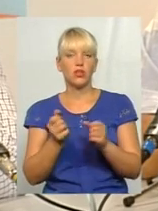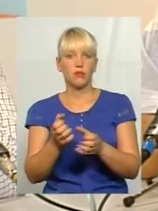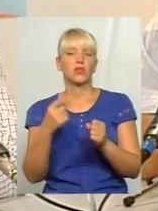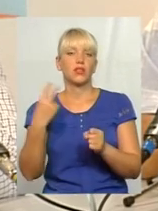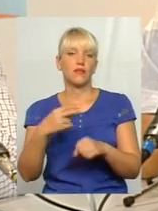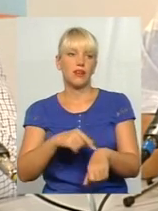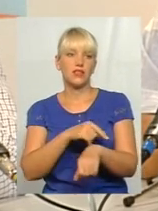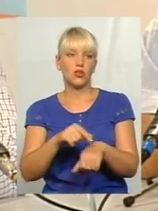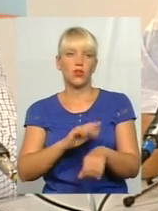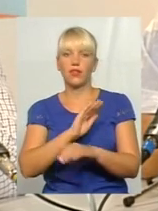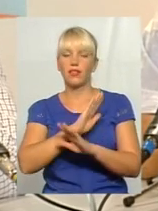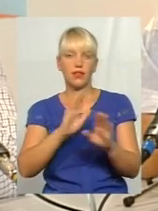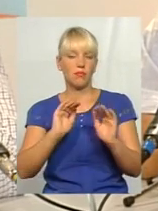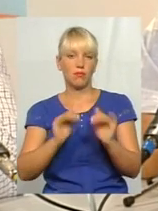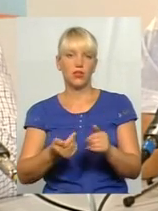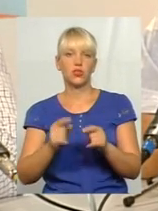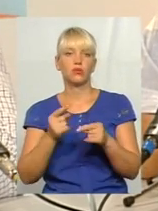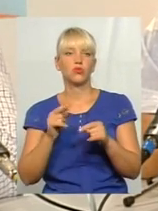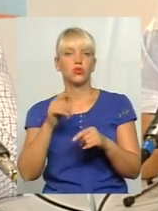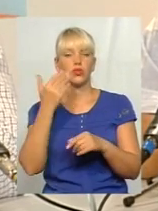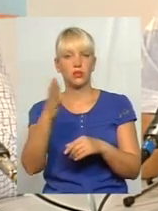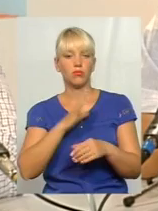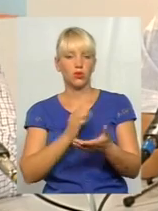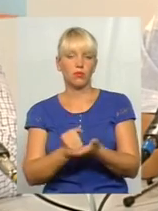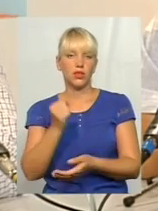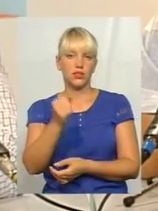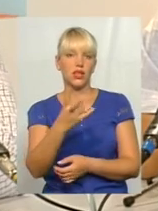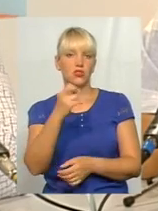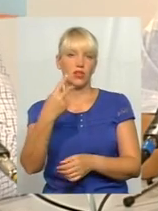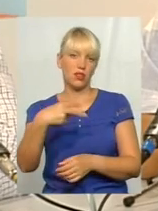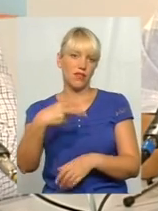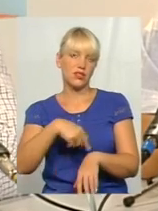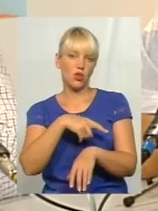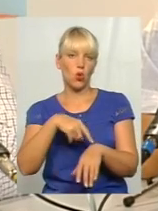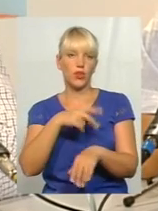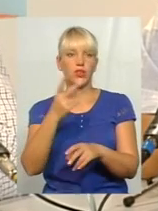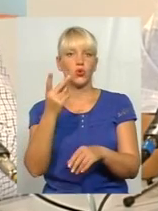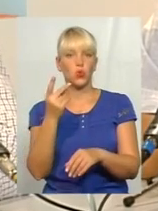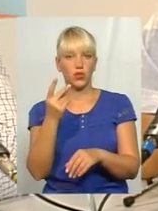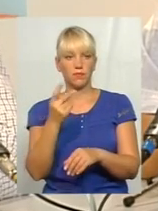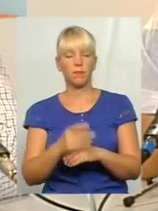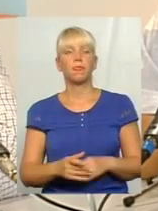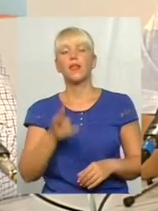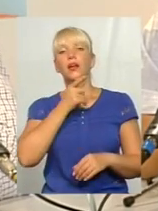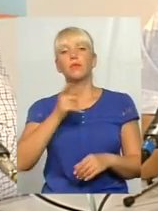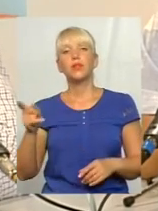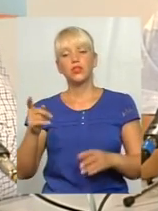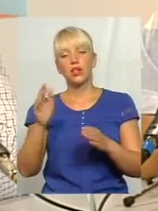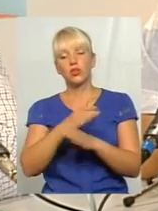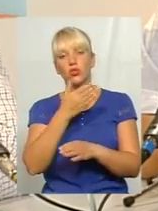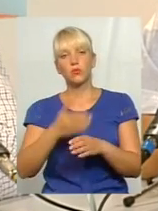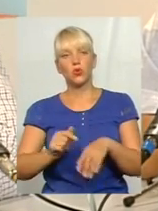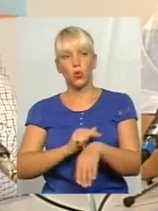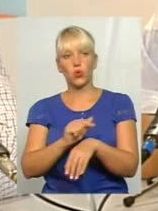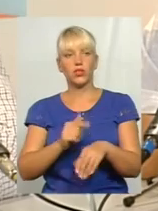годин не менше тому що її було призначено на 20 годин друге під час розподілу годин є